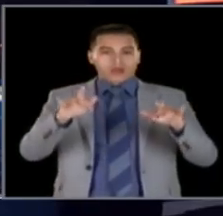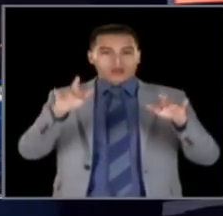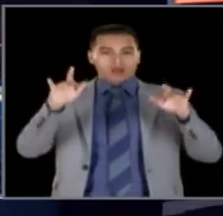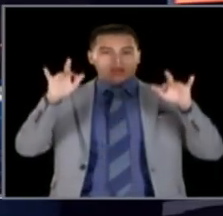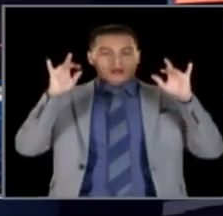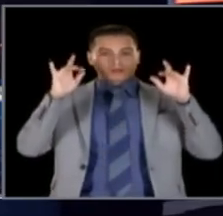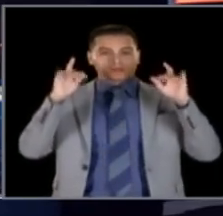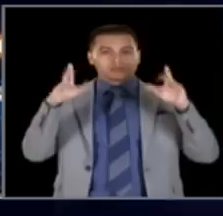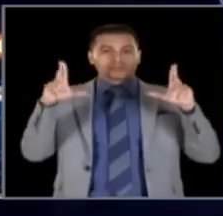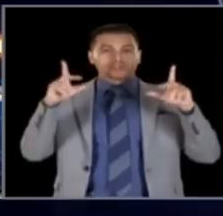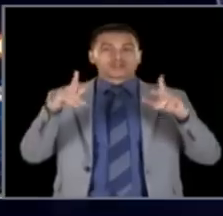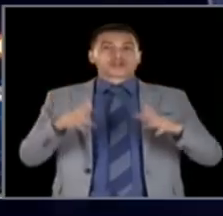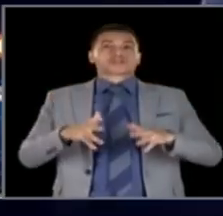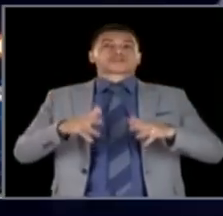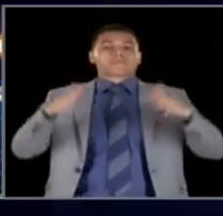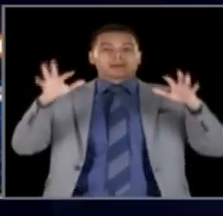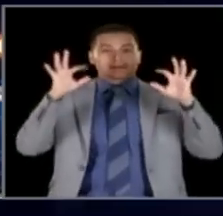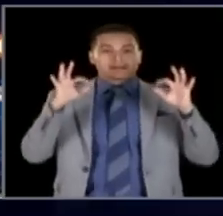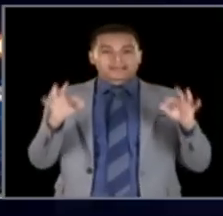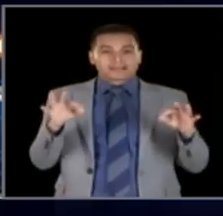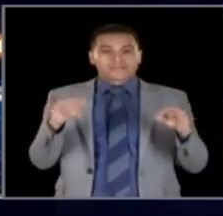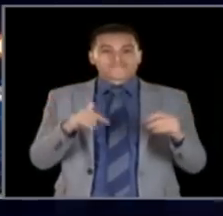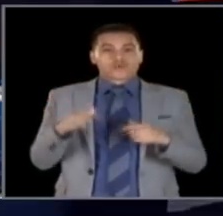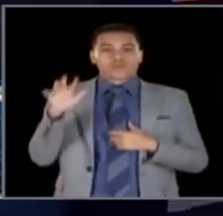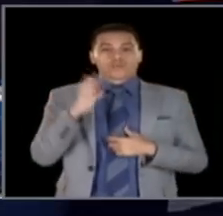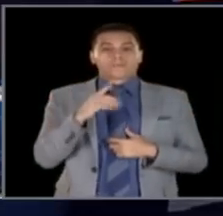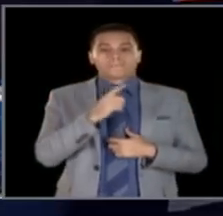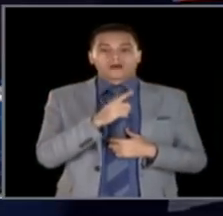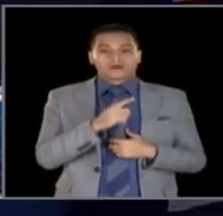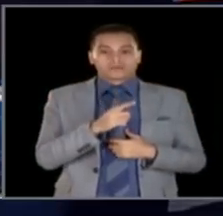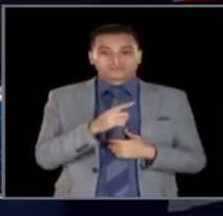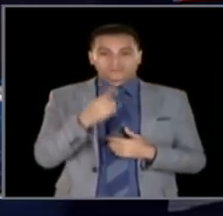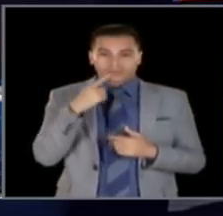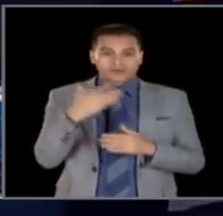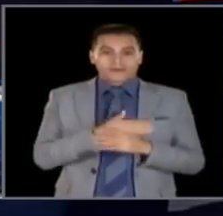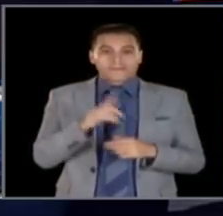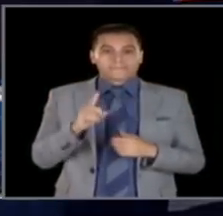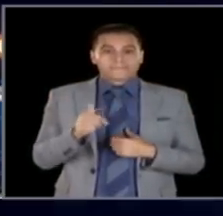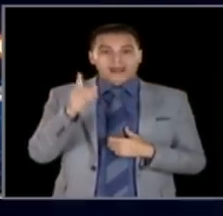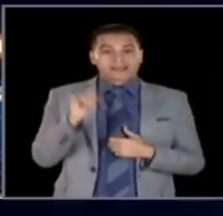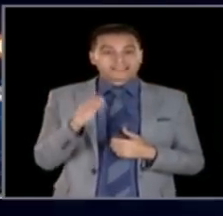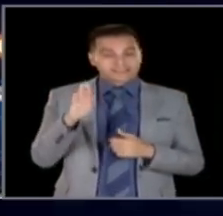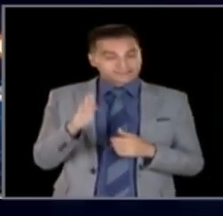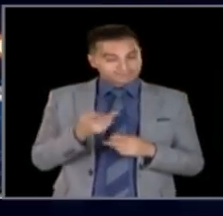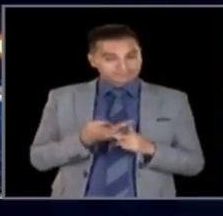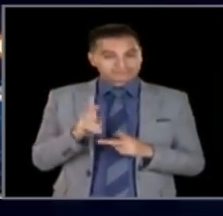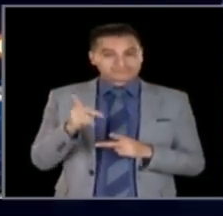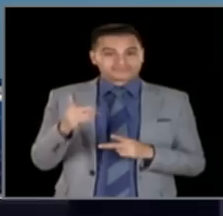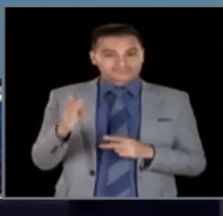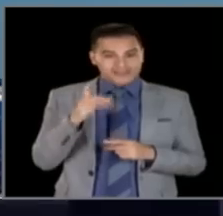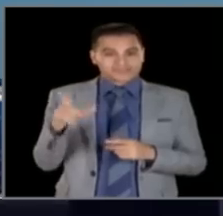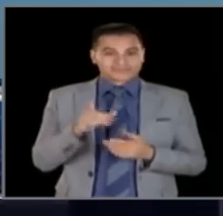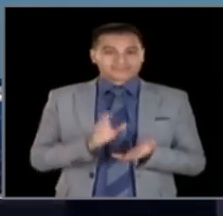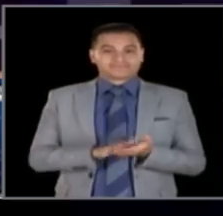فيها أكبر شاشة عرض سينمائي في أوروبا. باريس. باريس يا محظوظة، إجابة